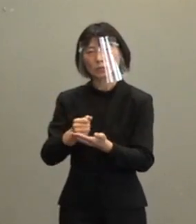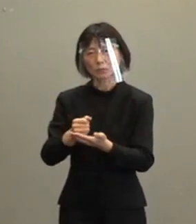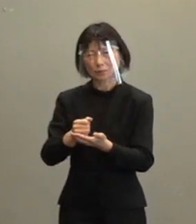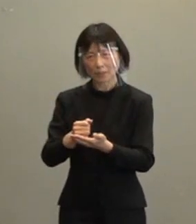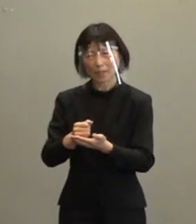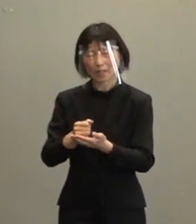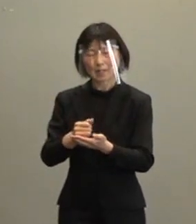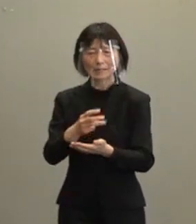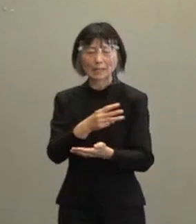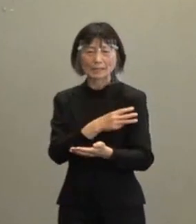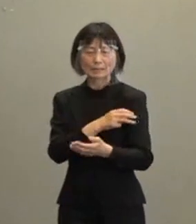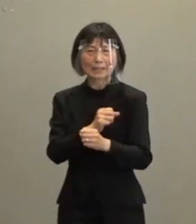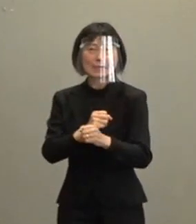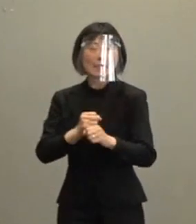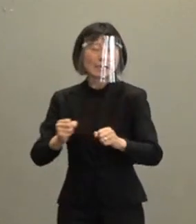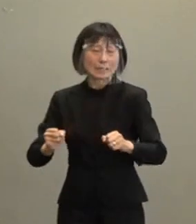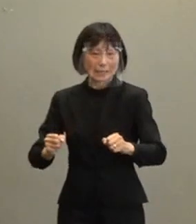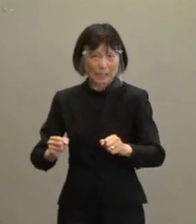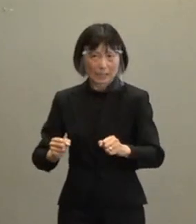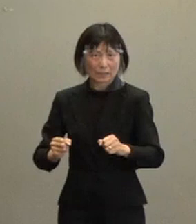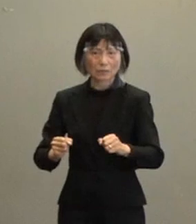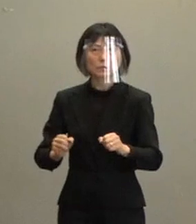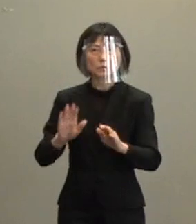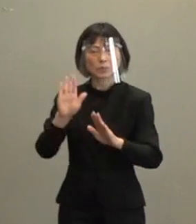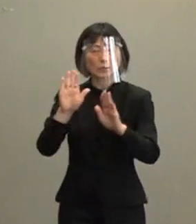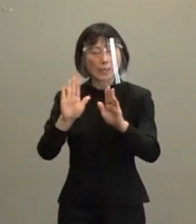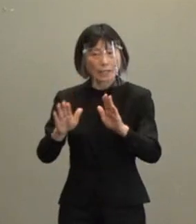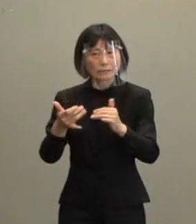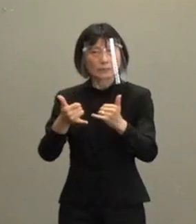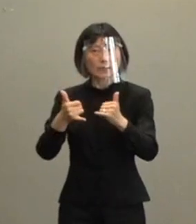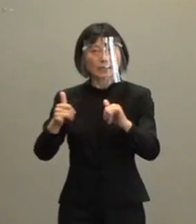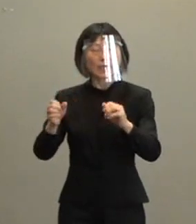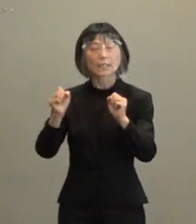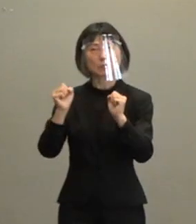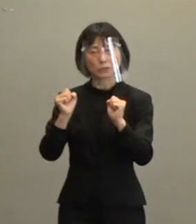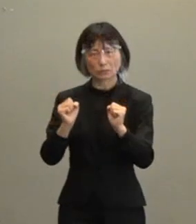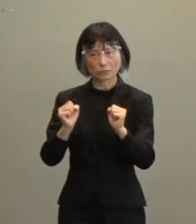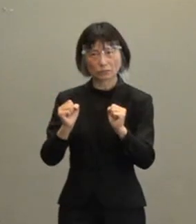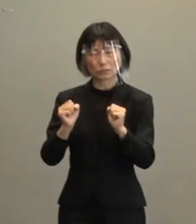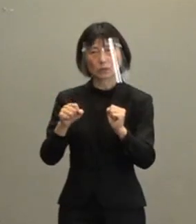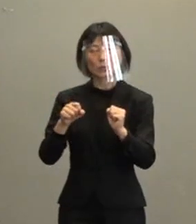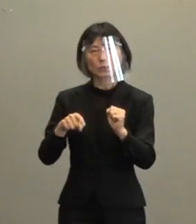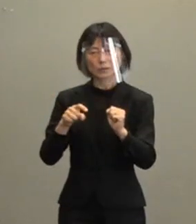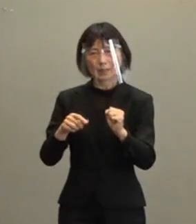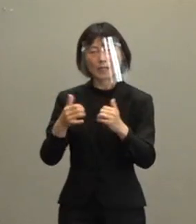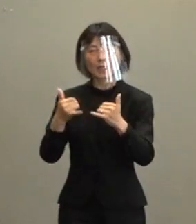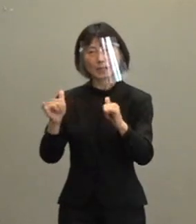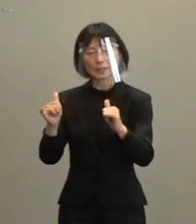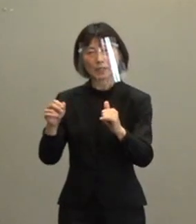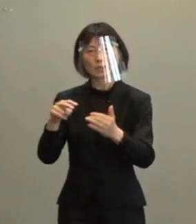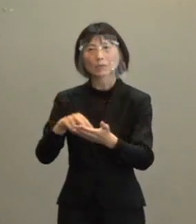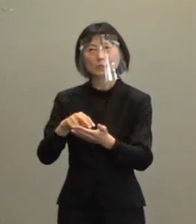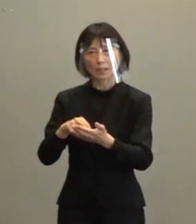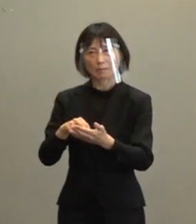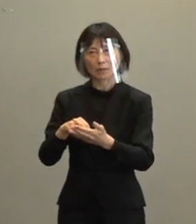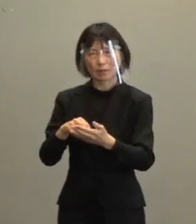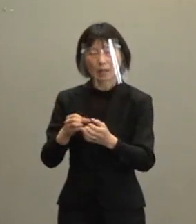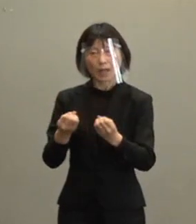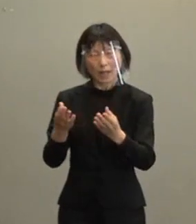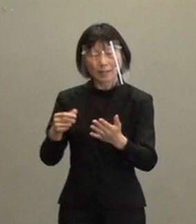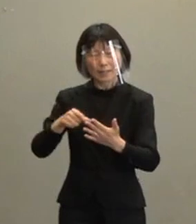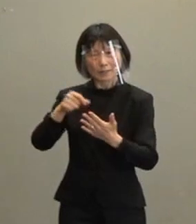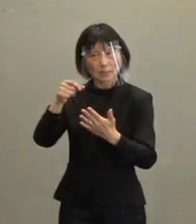しない、接種できないという事情を抱えていらっしゃる方々もいらっしゃいますので、そうした方々にとって、新たな選択